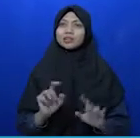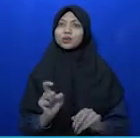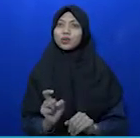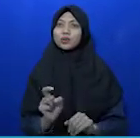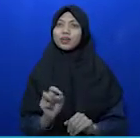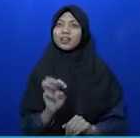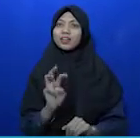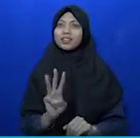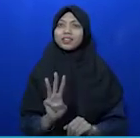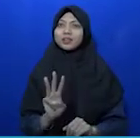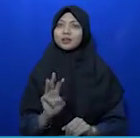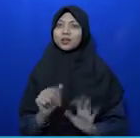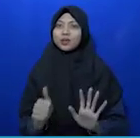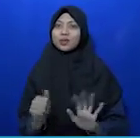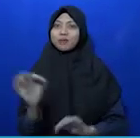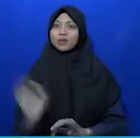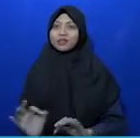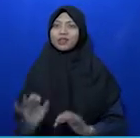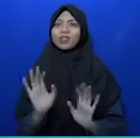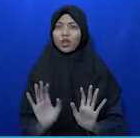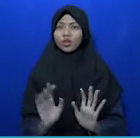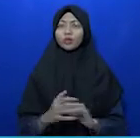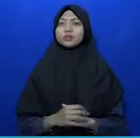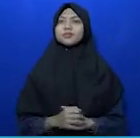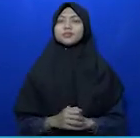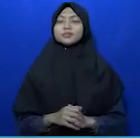9,36%. Dan